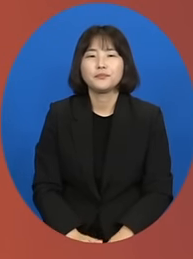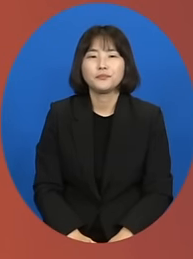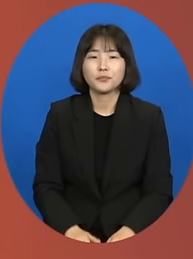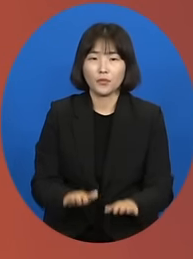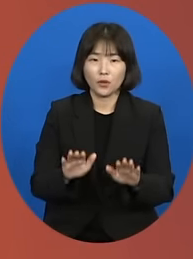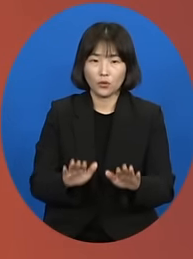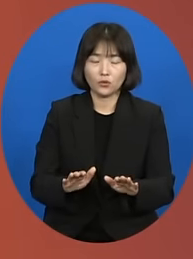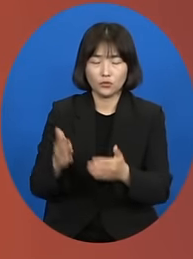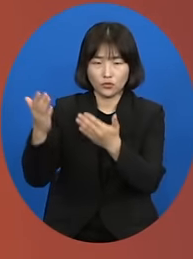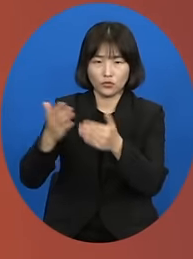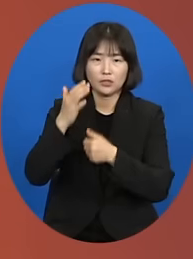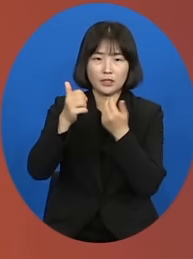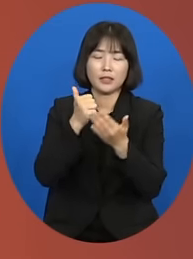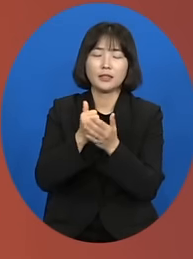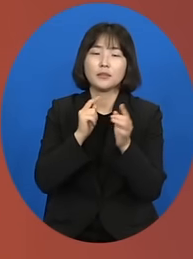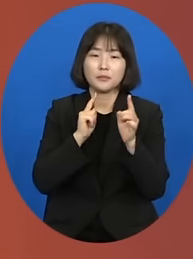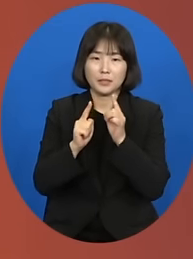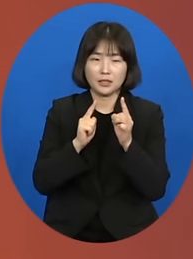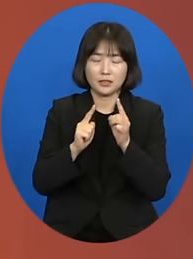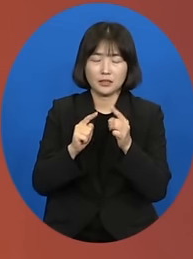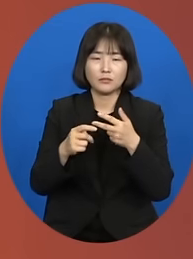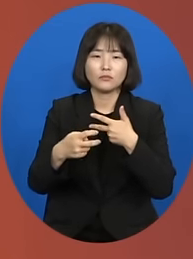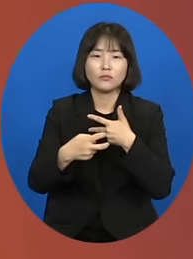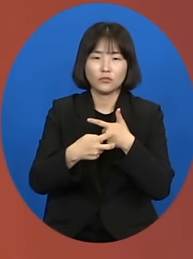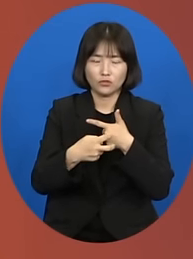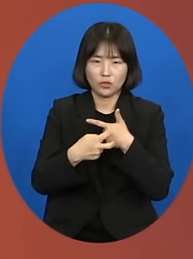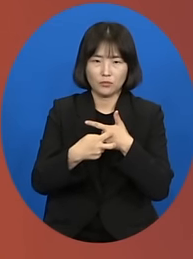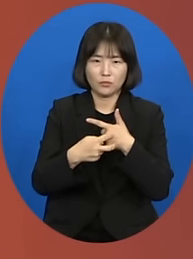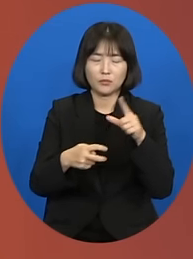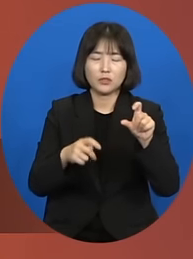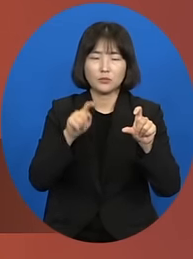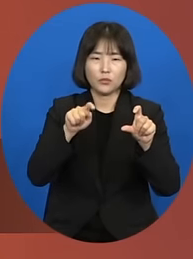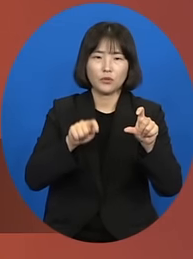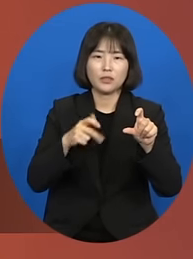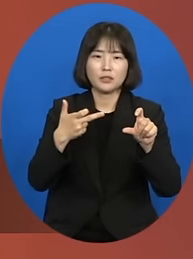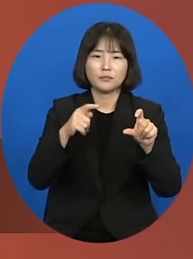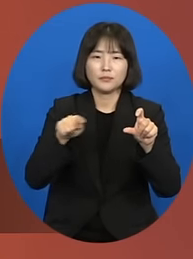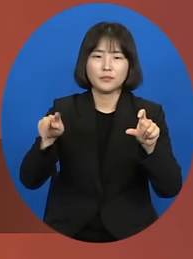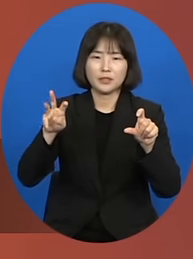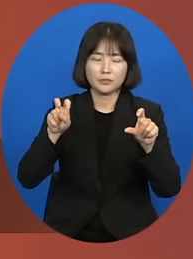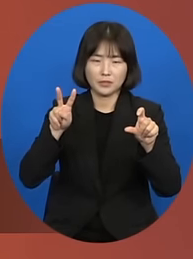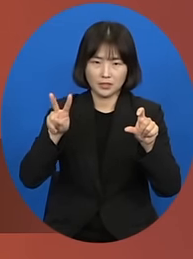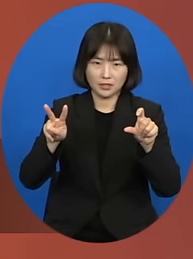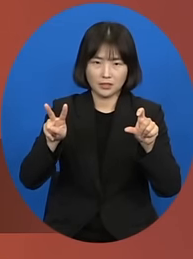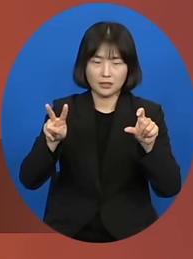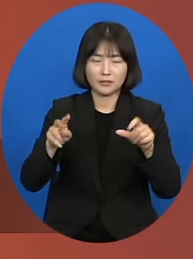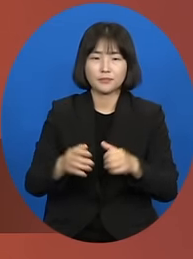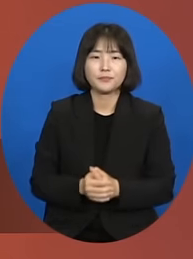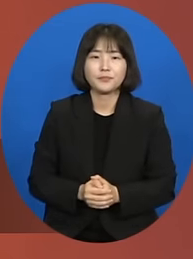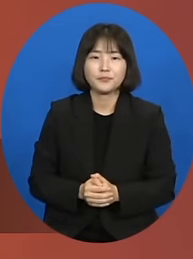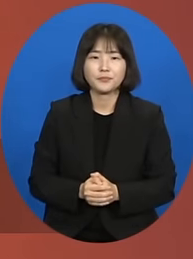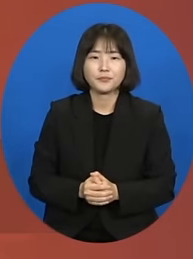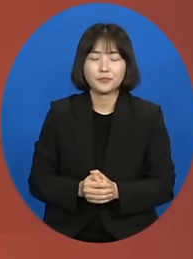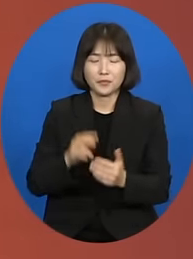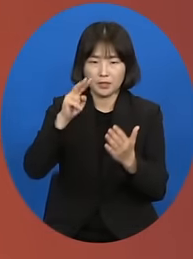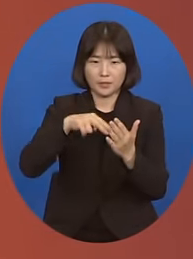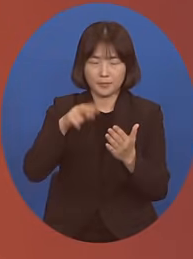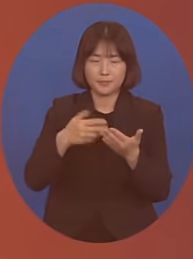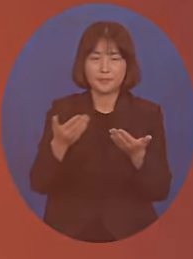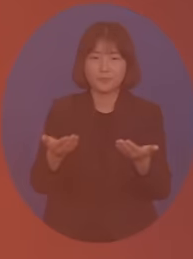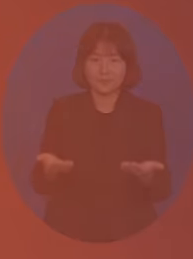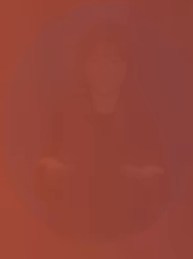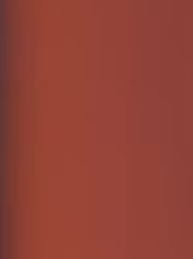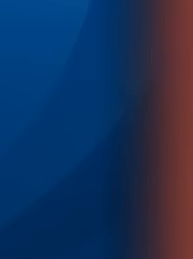오늘 우리에게 주시는 하나님의 말씀은 누가복음 15장 17절로 32절의 말씀입니다. 제가 받들어 봉독하도록